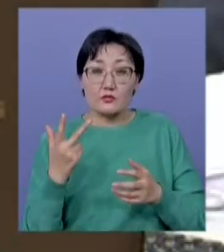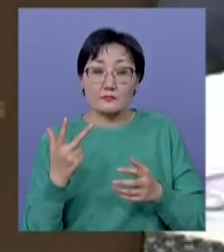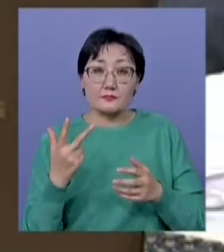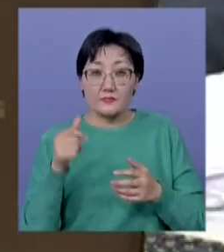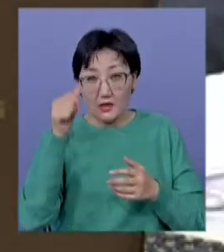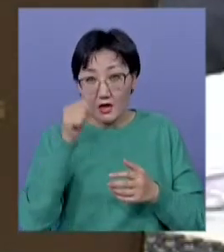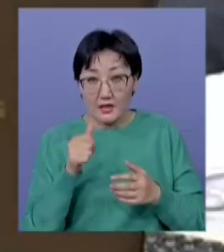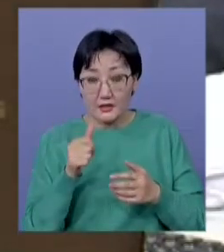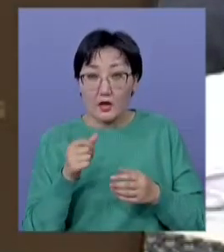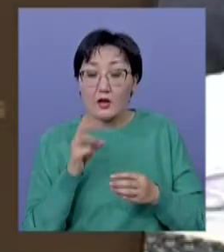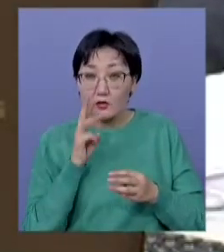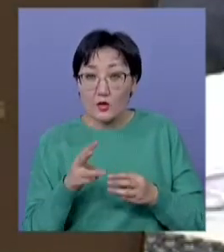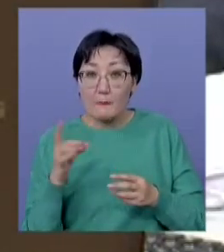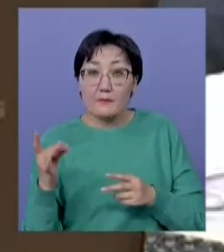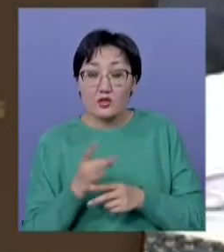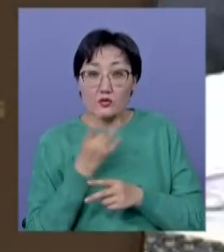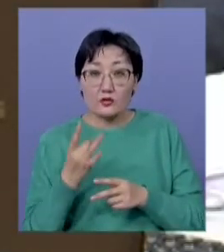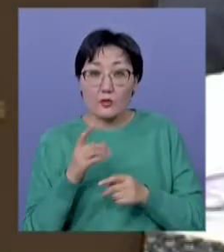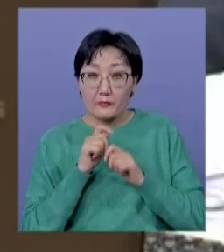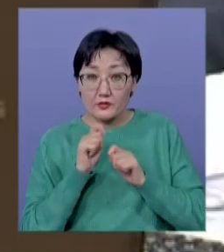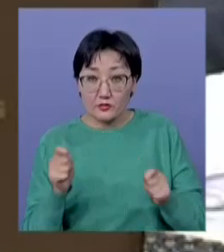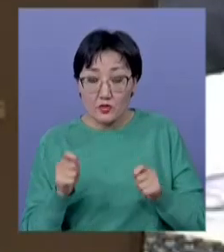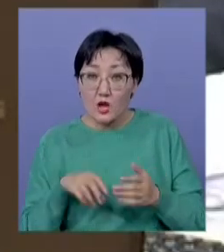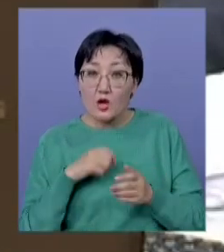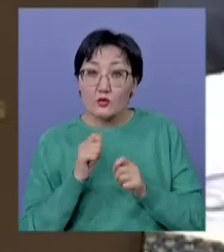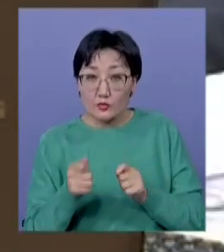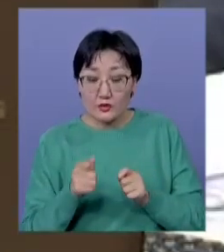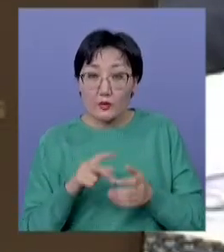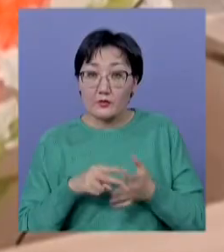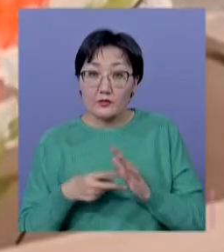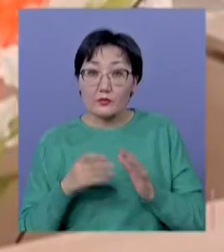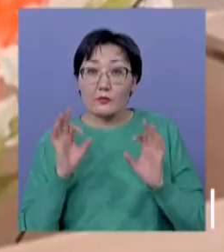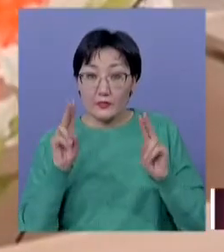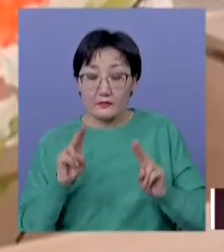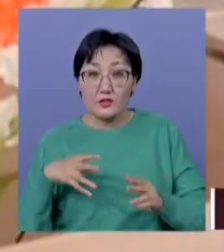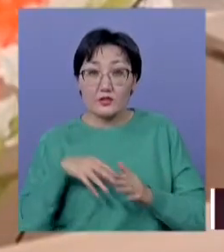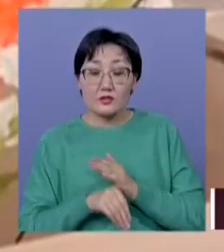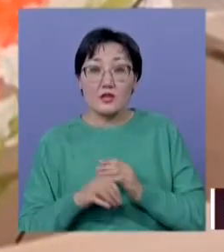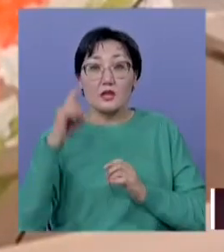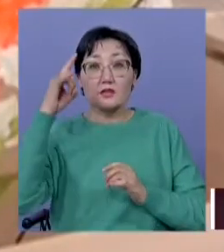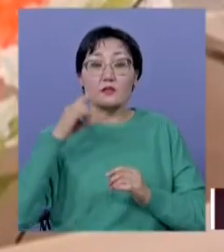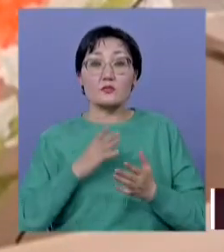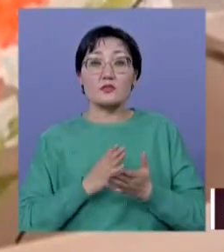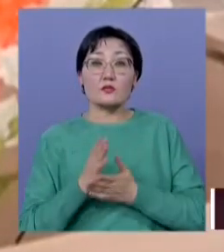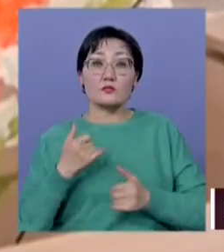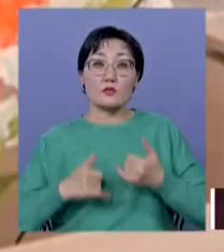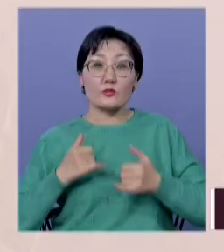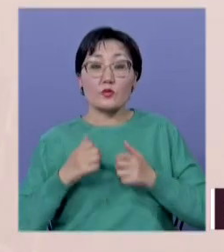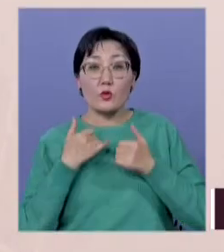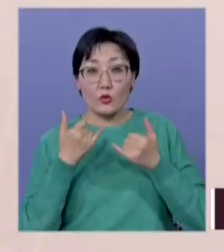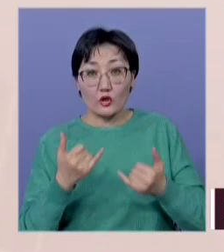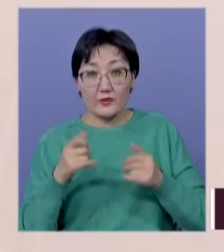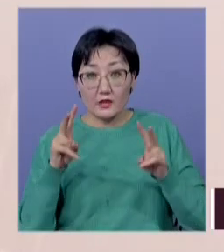айлық ақы мөлшерінде бір жолғы сыйақының төленуін көздейтін норма енгізіледі. Ал Қазақстанның еңбек сіңірген ұстазы құрметті